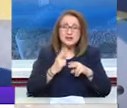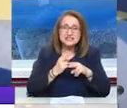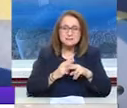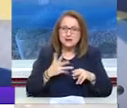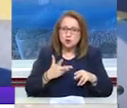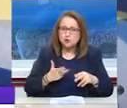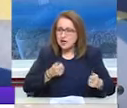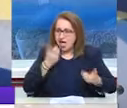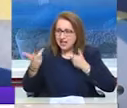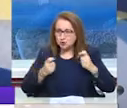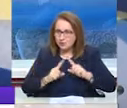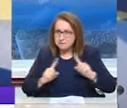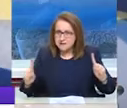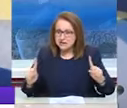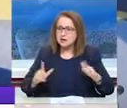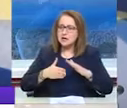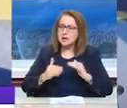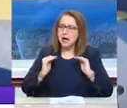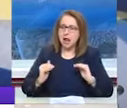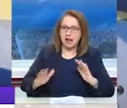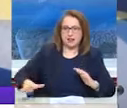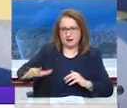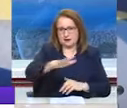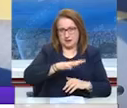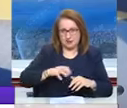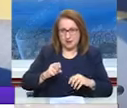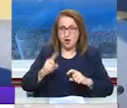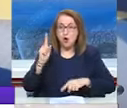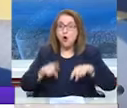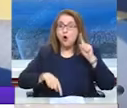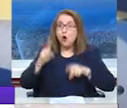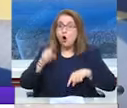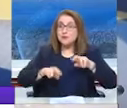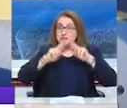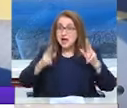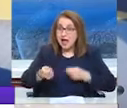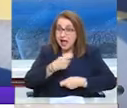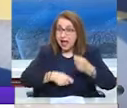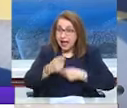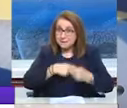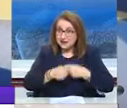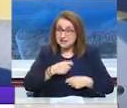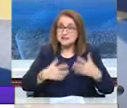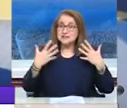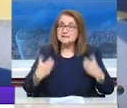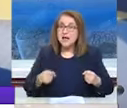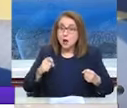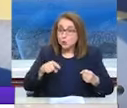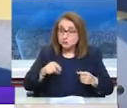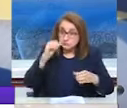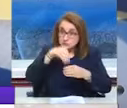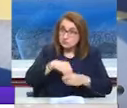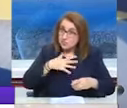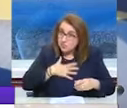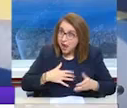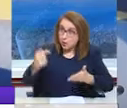Συνεπώς, οι επιχειρήσεις που θα αξιοποιήσουν το σχήμα καταλαμβάνονται από την ρήτρα μία πωλήσεων, η